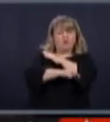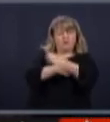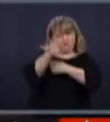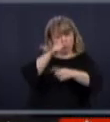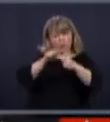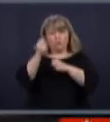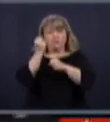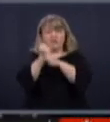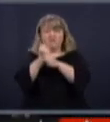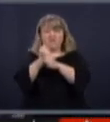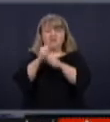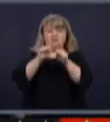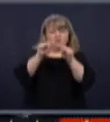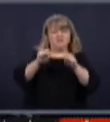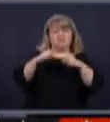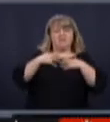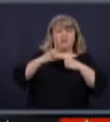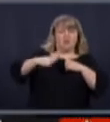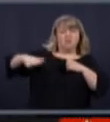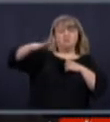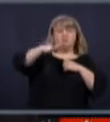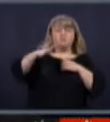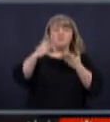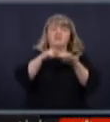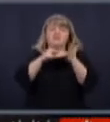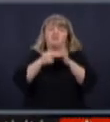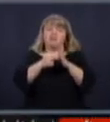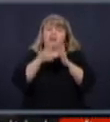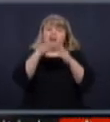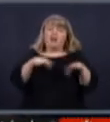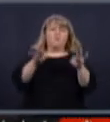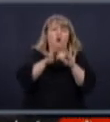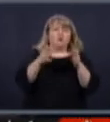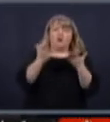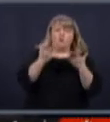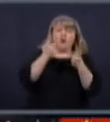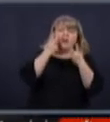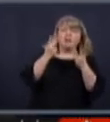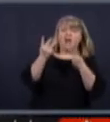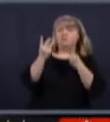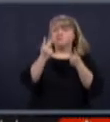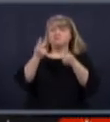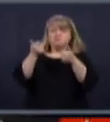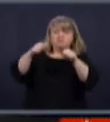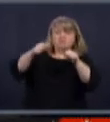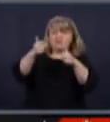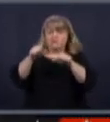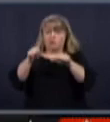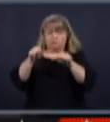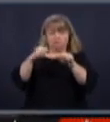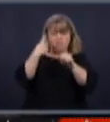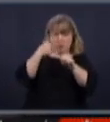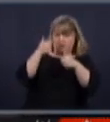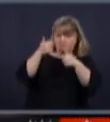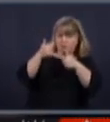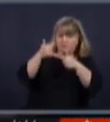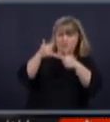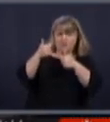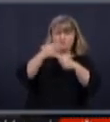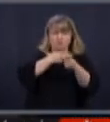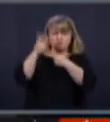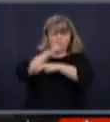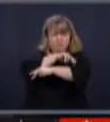revenir dans le réseau. Donc, ce qui est important, c'est la tendance. La tendance est bonne sur les hospitalisations. La tendance est